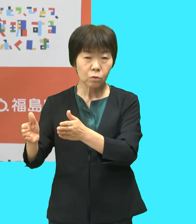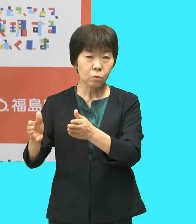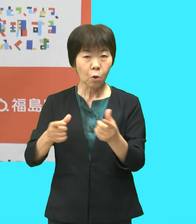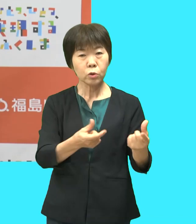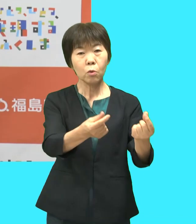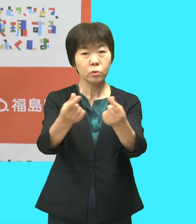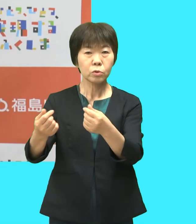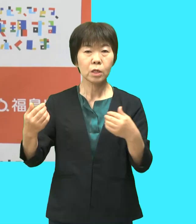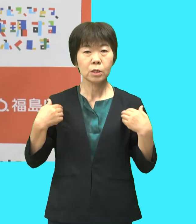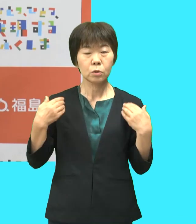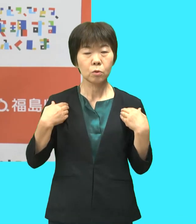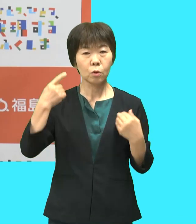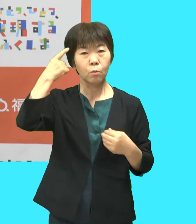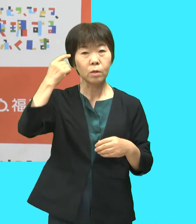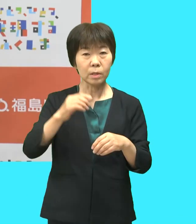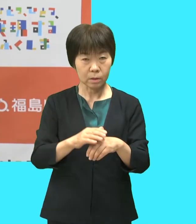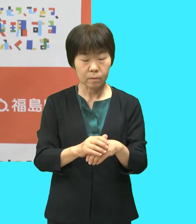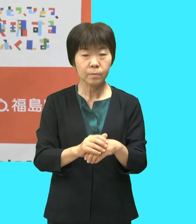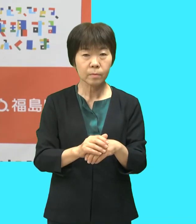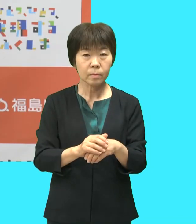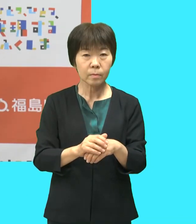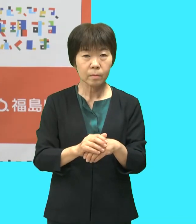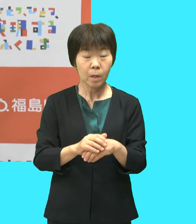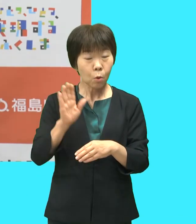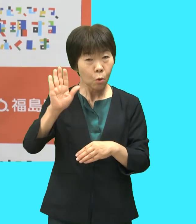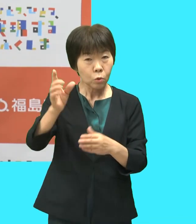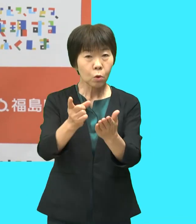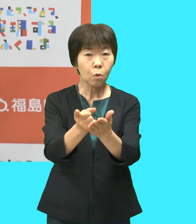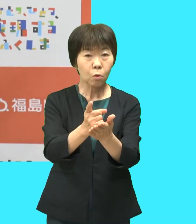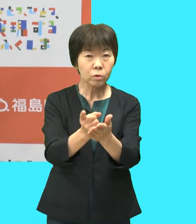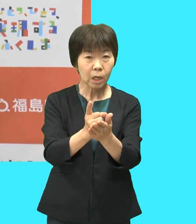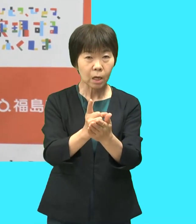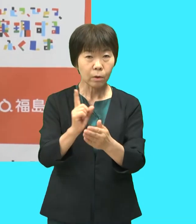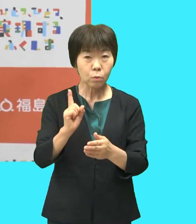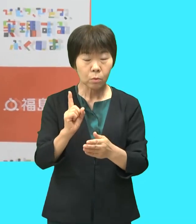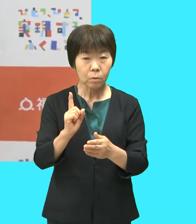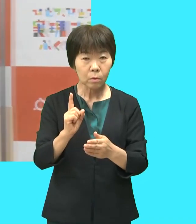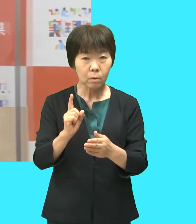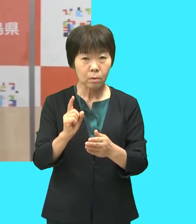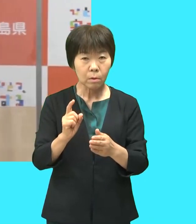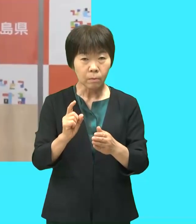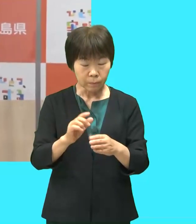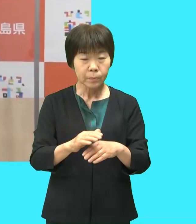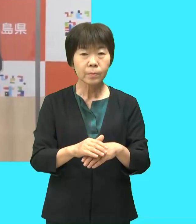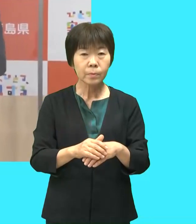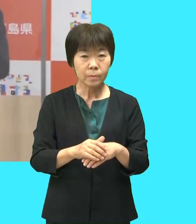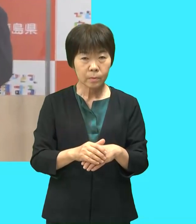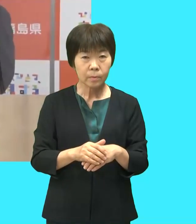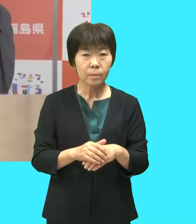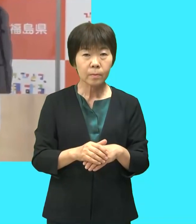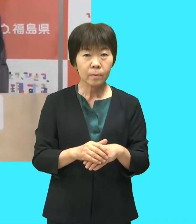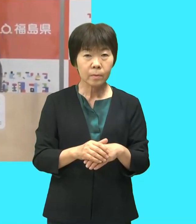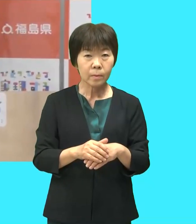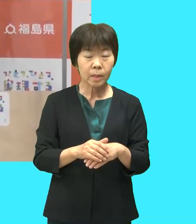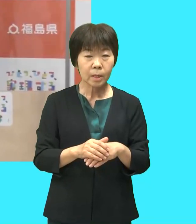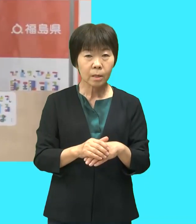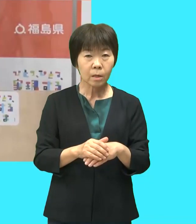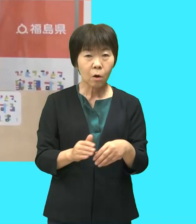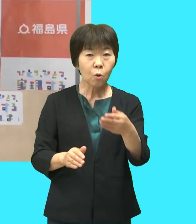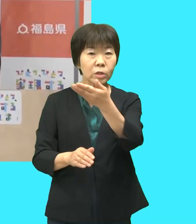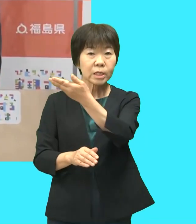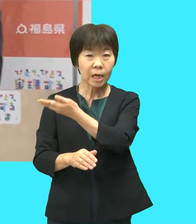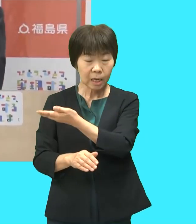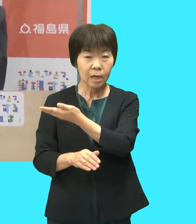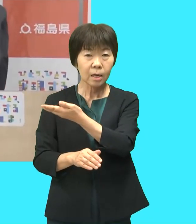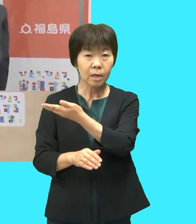。そして今後の方向性でありますが、今前向きな話もしておりますが、こちらがです